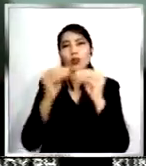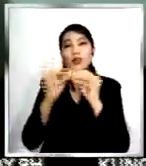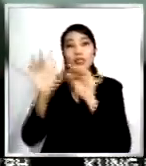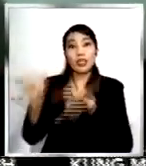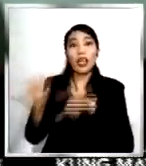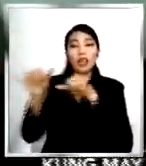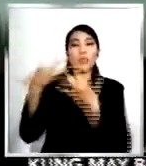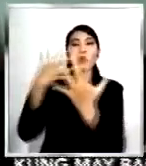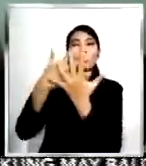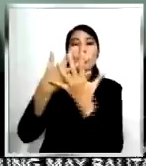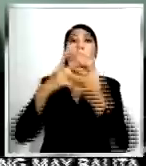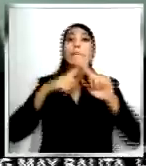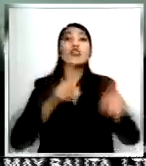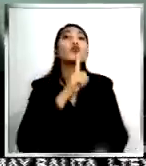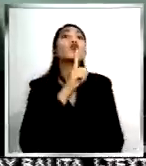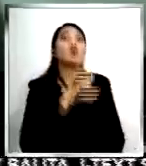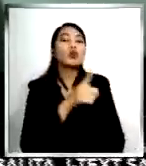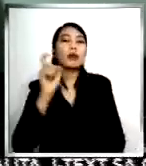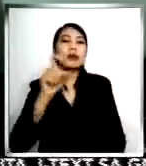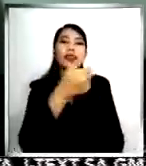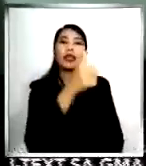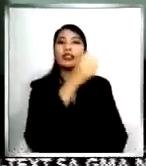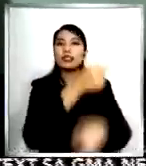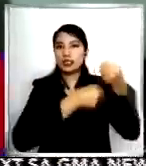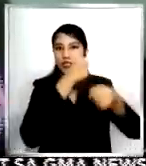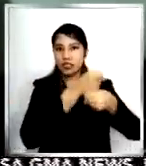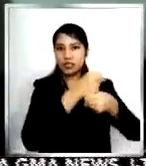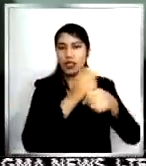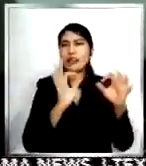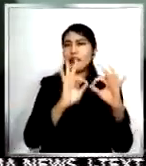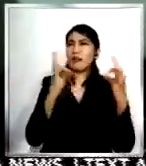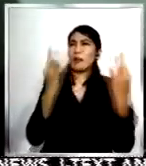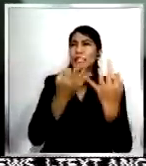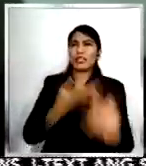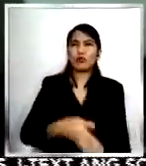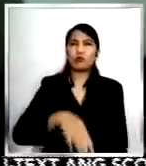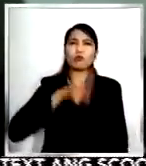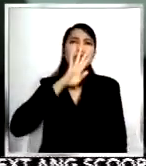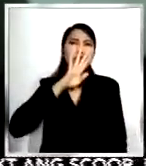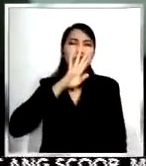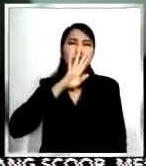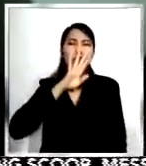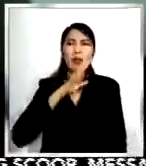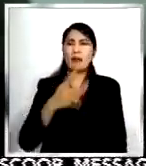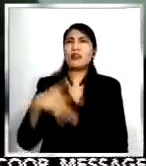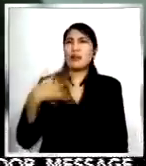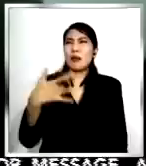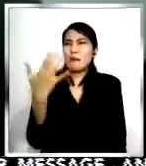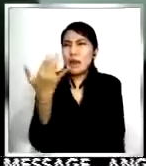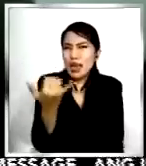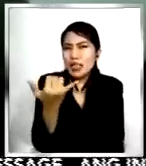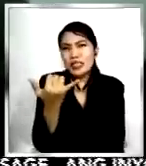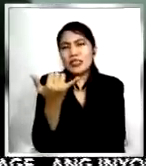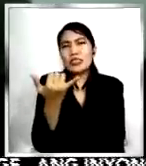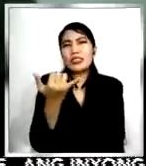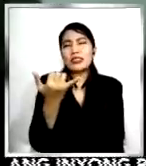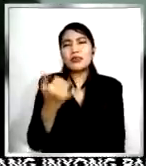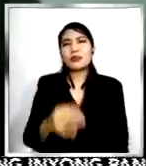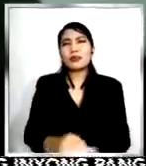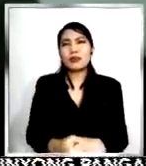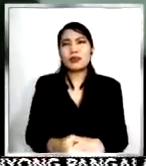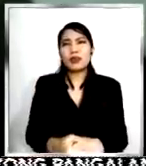so devastated, no? Feeling nila parang ano ba ito ng isa, no? 'Di ba? Kaya pala nagmamadali